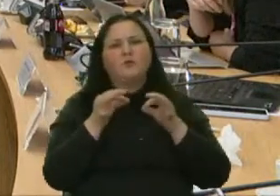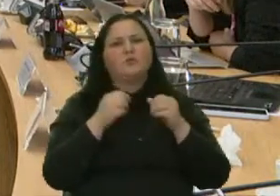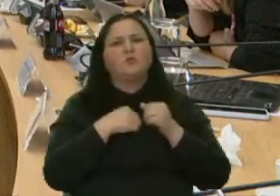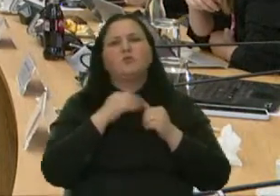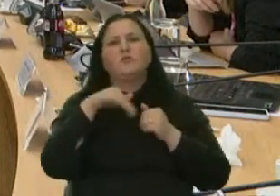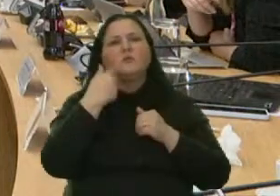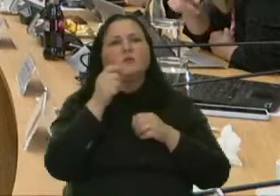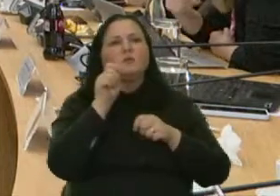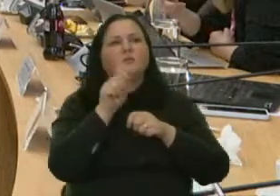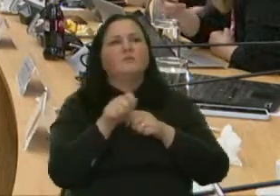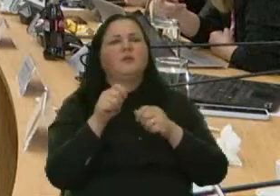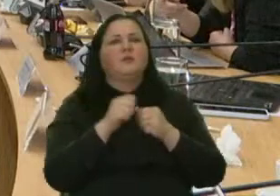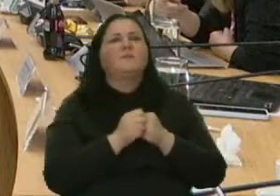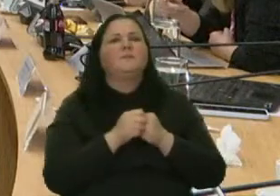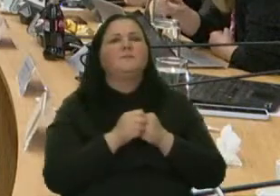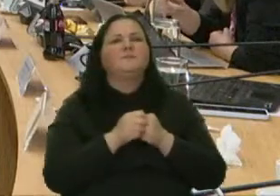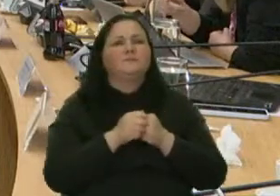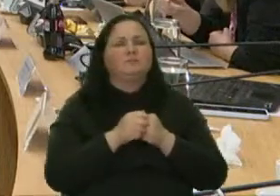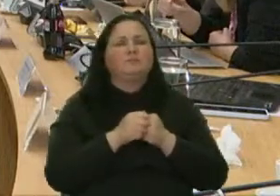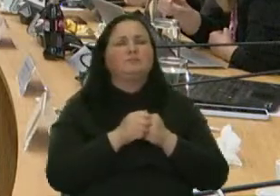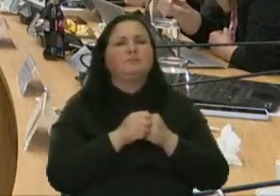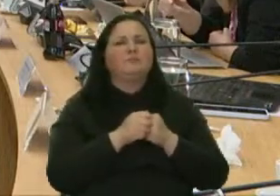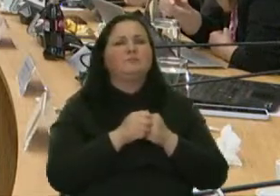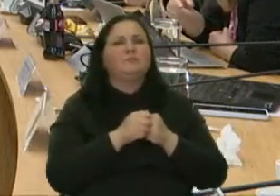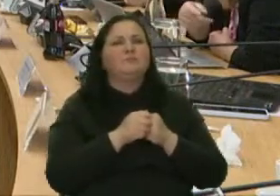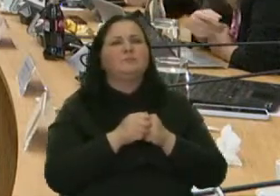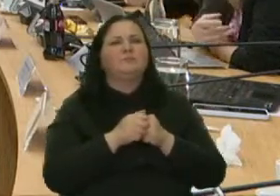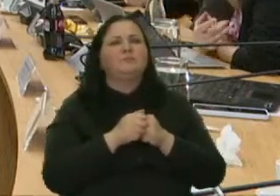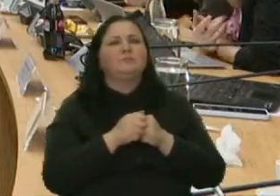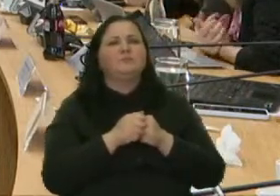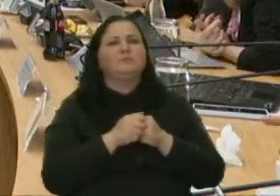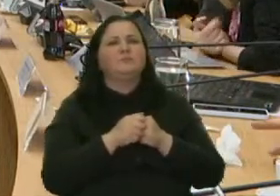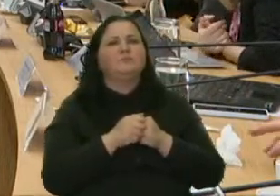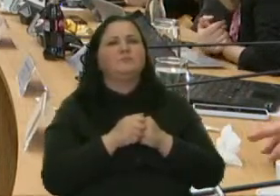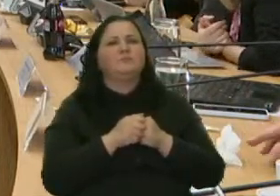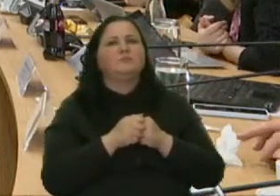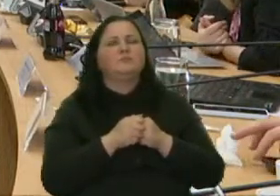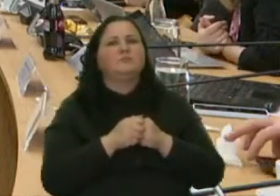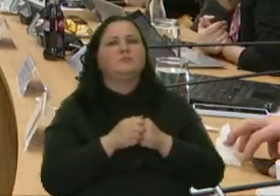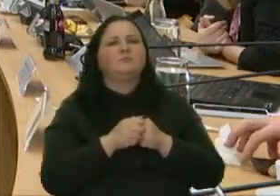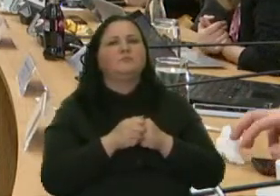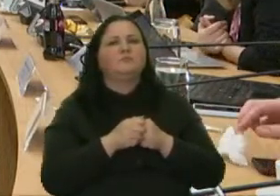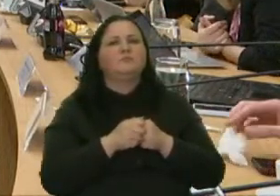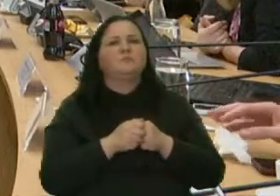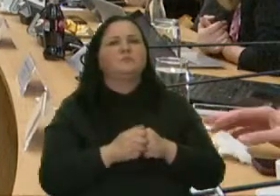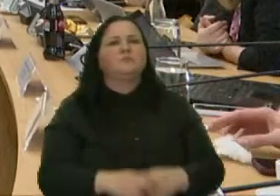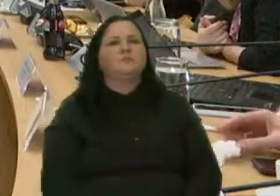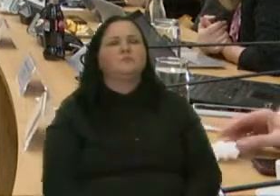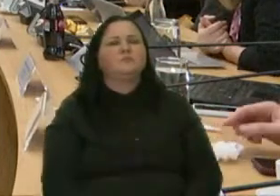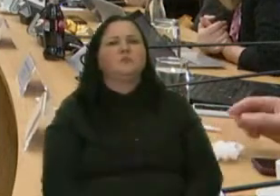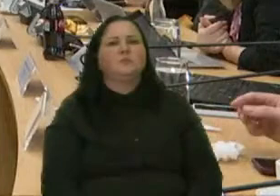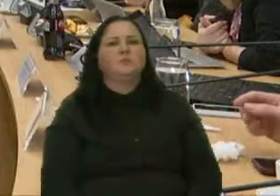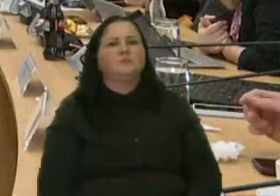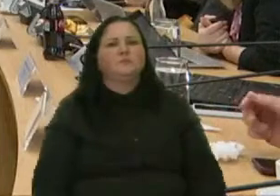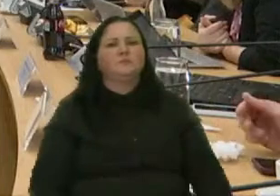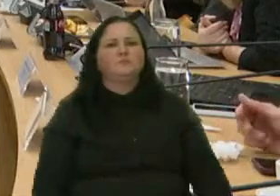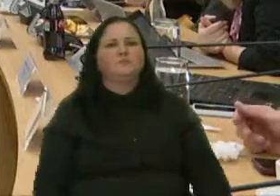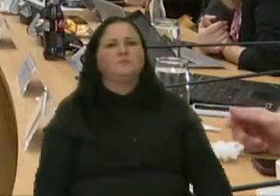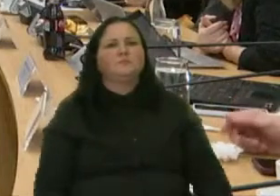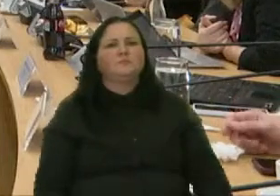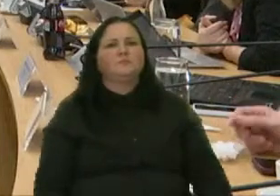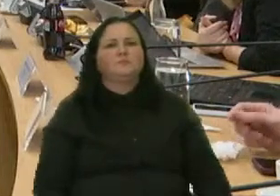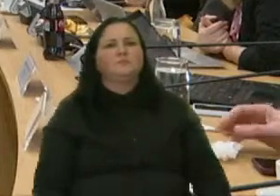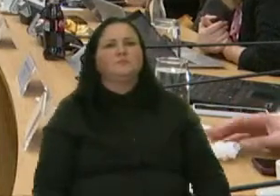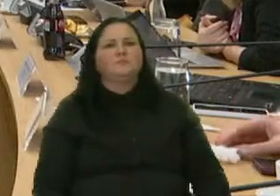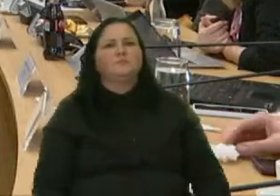dată amendamentele colegului meu și puteți spune pe toate și le votăm la final sau dacă le votăm la final dacă aveți amendamentul puteți să l Formulați